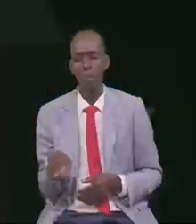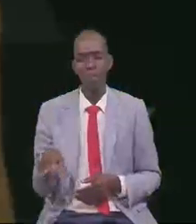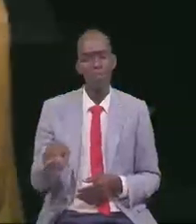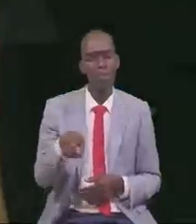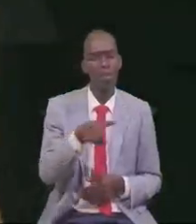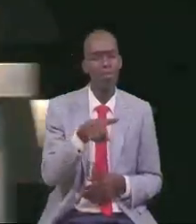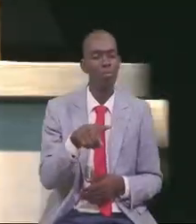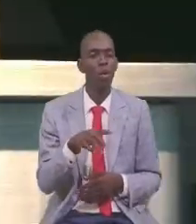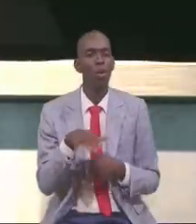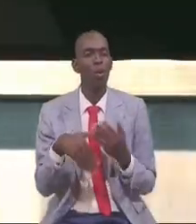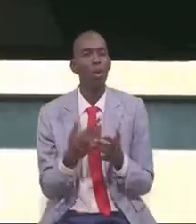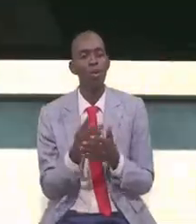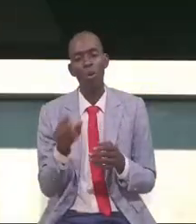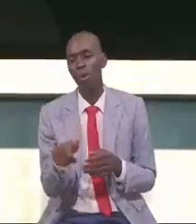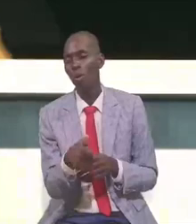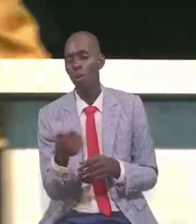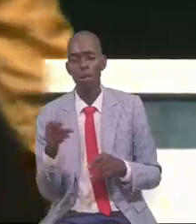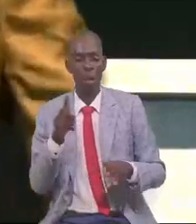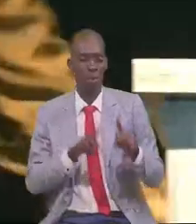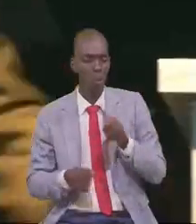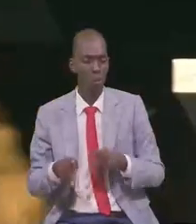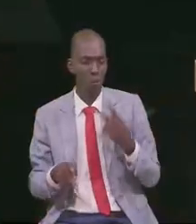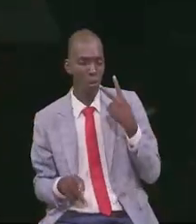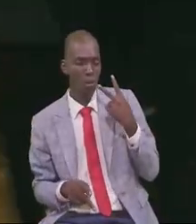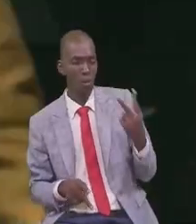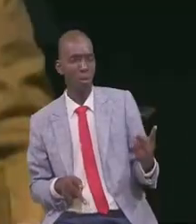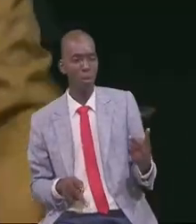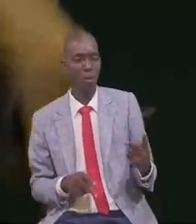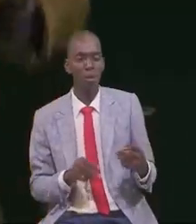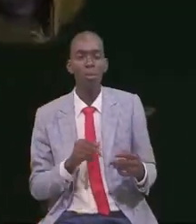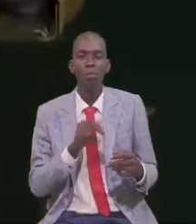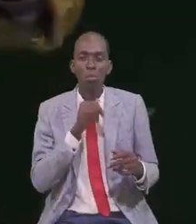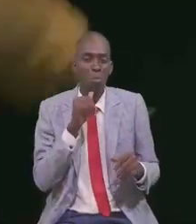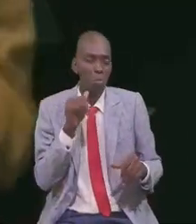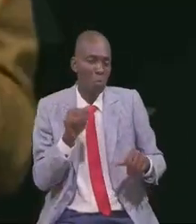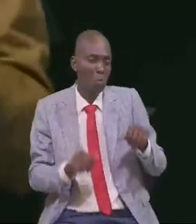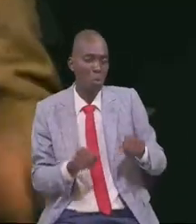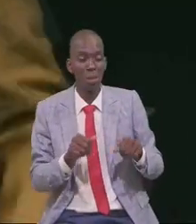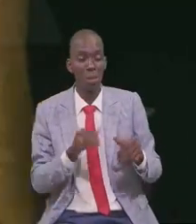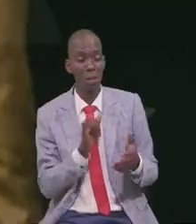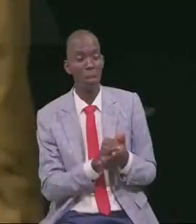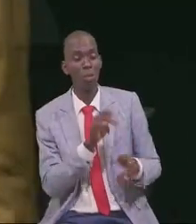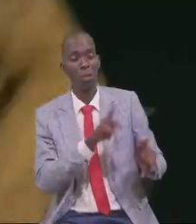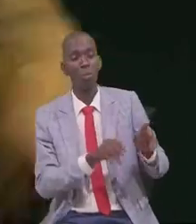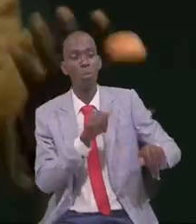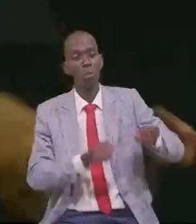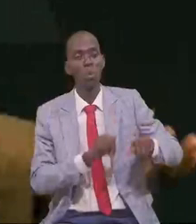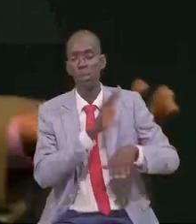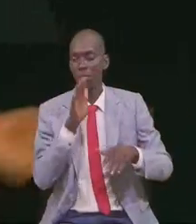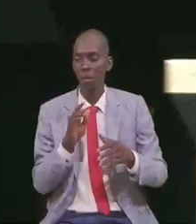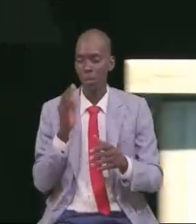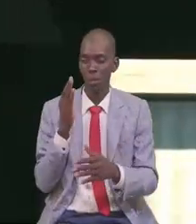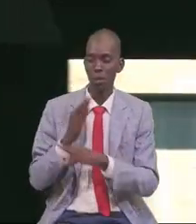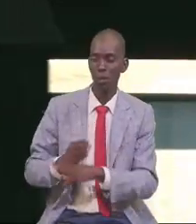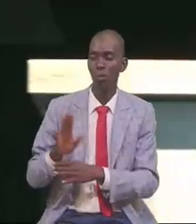les autres qui étaient là, de tout le monde? Certains qui ne croyaient pas, ça n'a pas dérangé sa foi. Certains